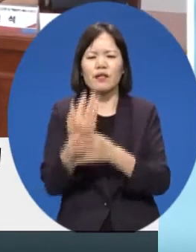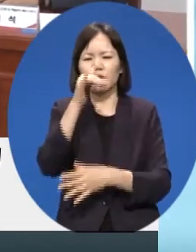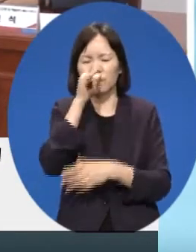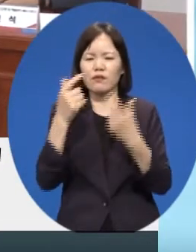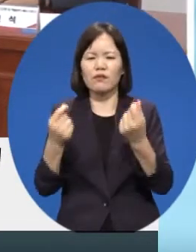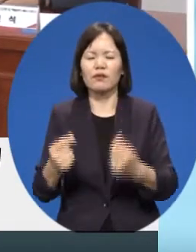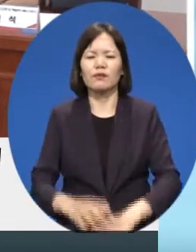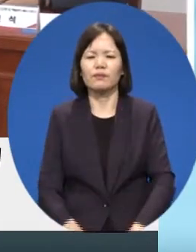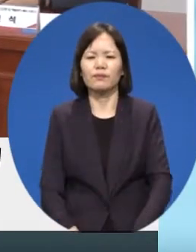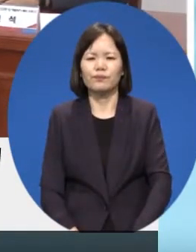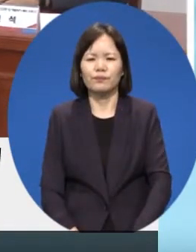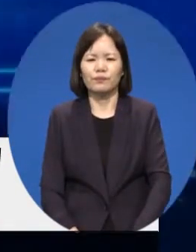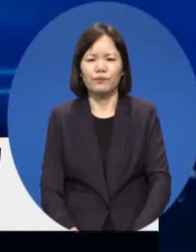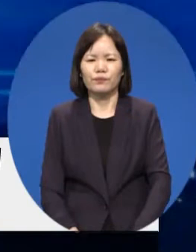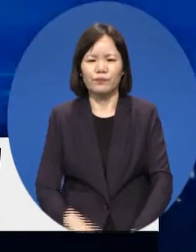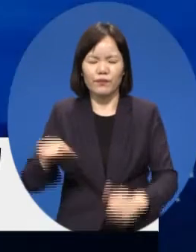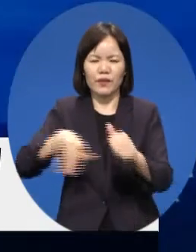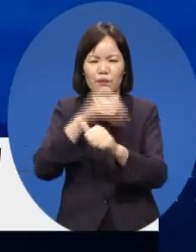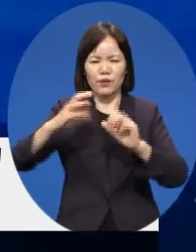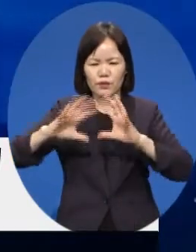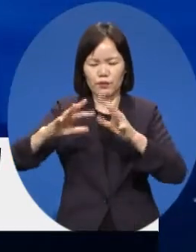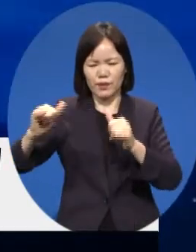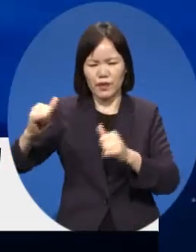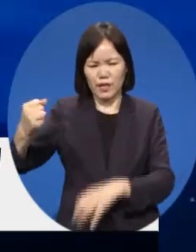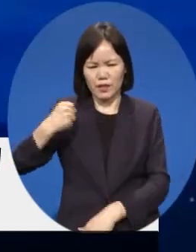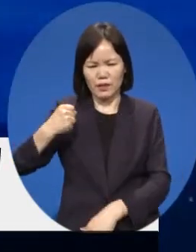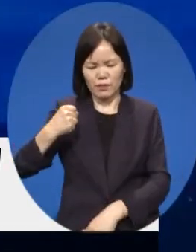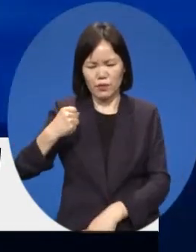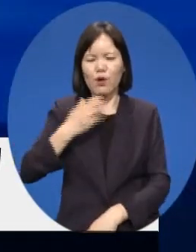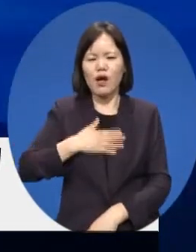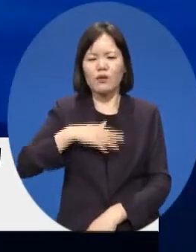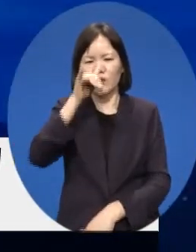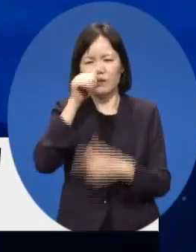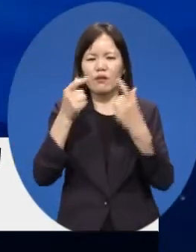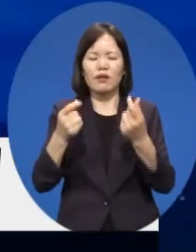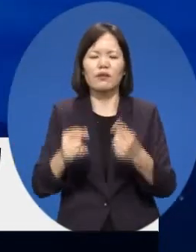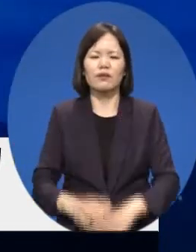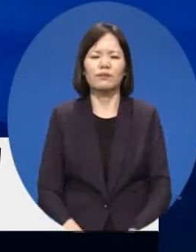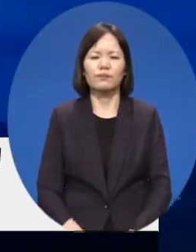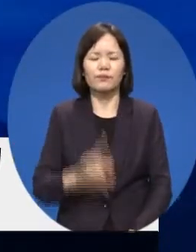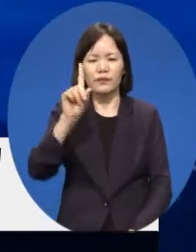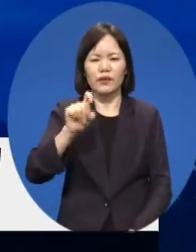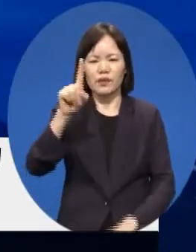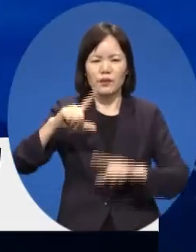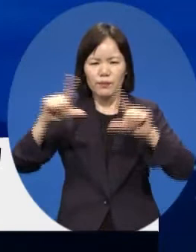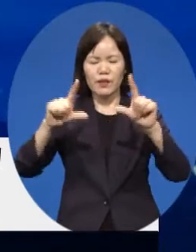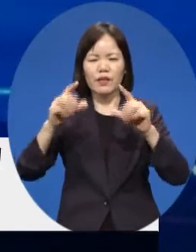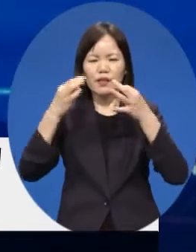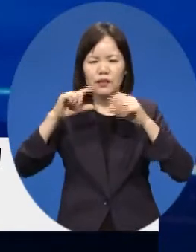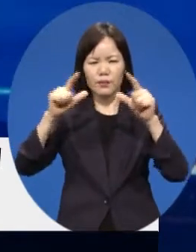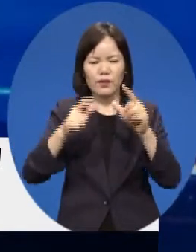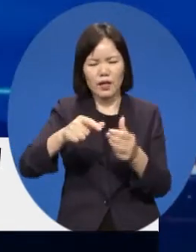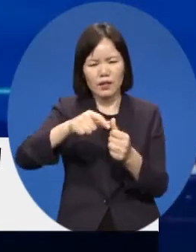생각합니다 이같은 분위기를 국민의 힘은 분명 에 모르지는 않을 겁니다 아마도 11일 오는 금요일에 선출되는